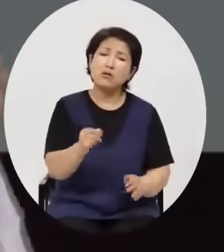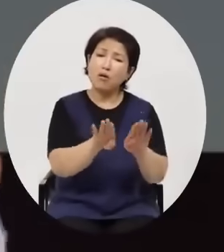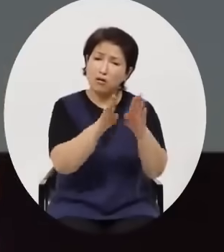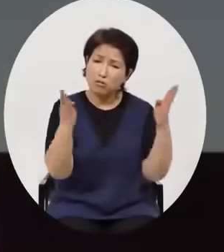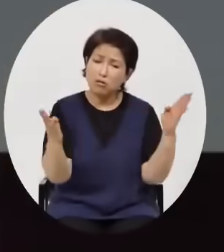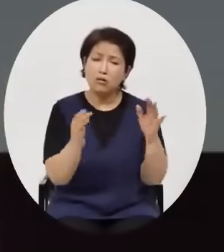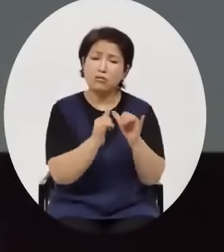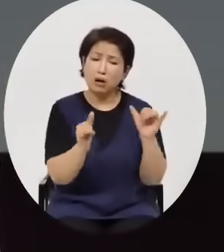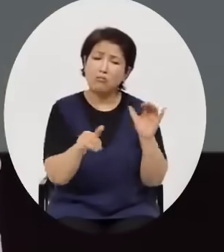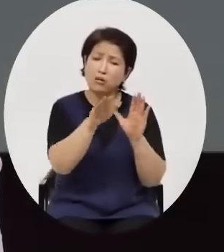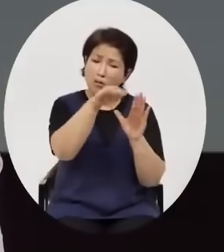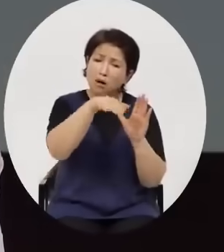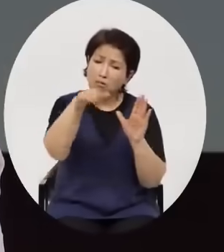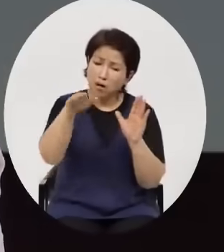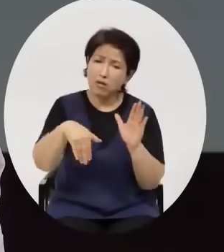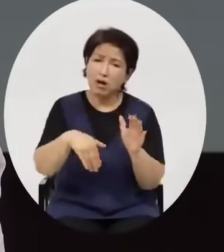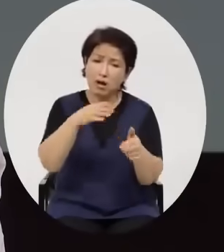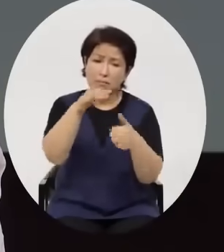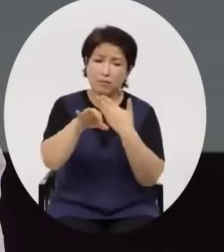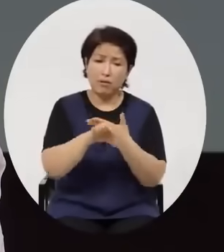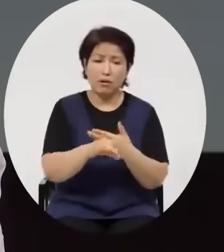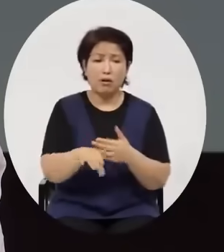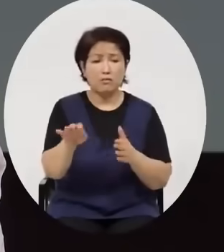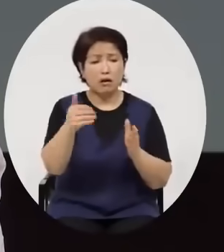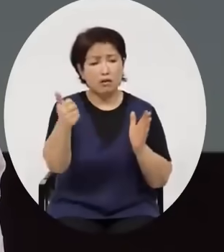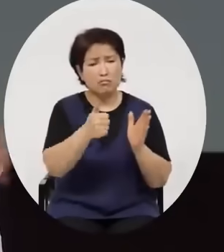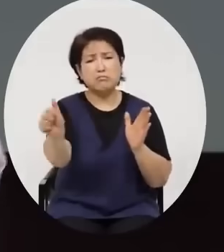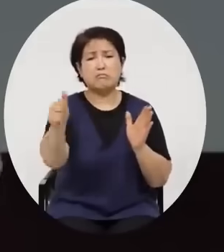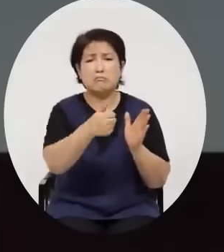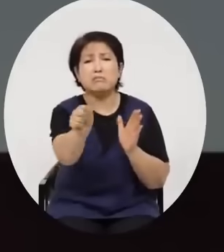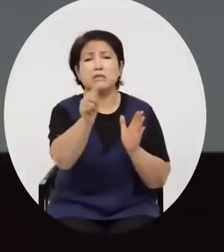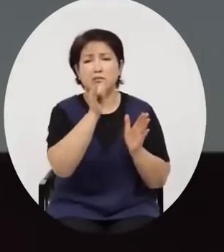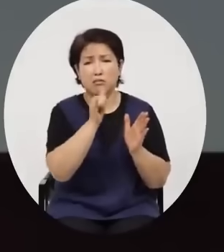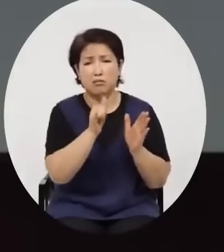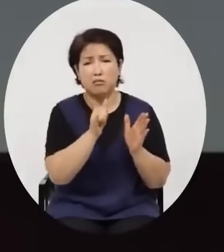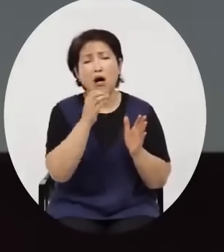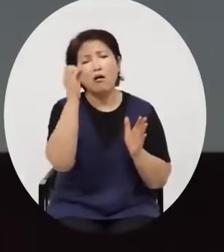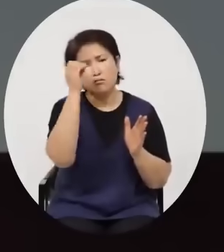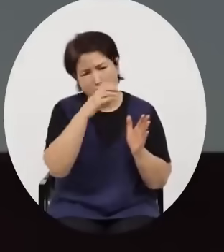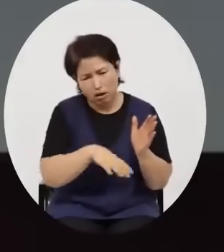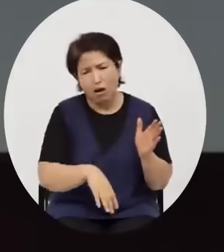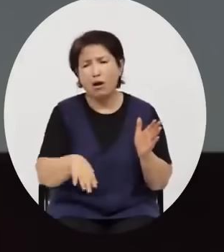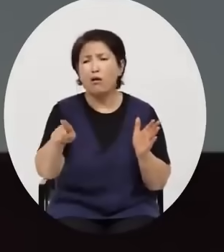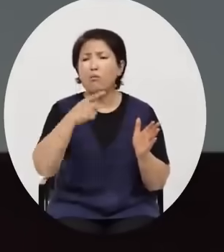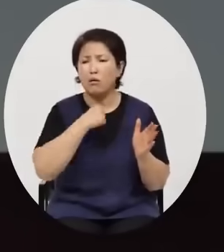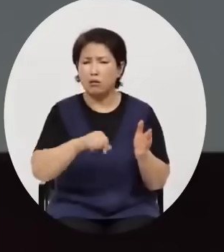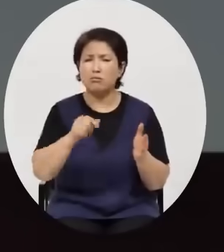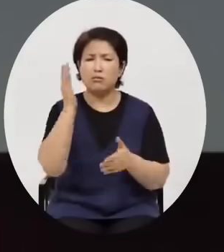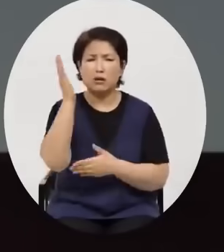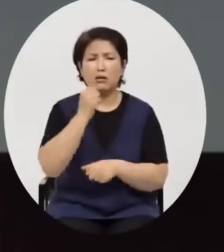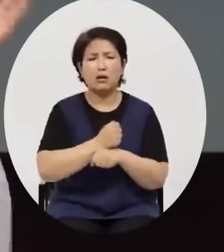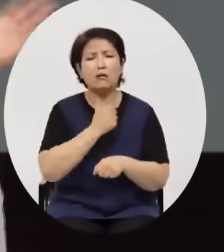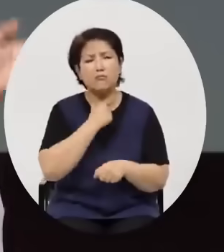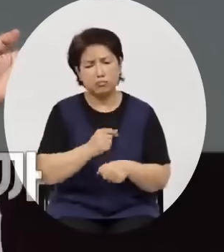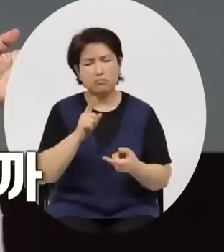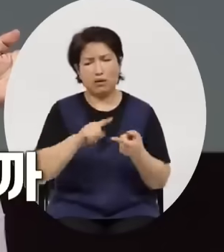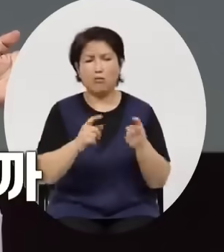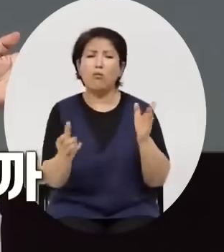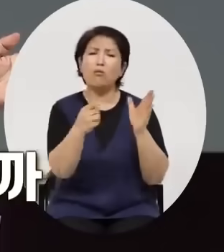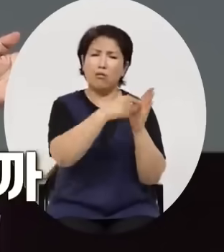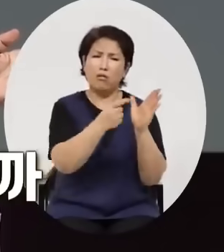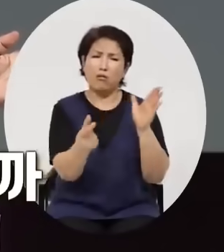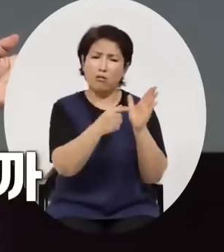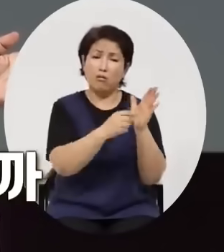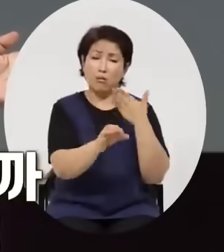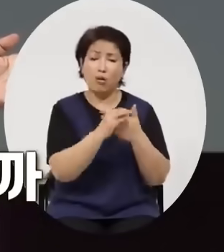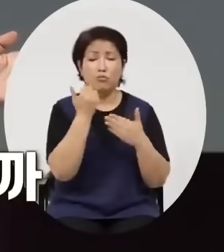만나가 얘기하면 어때요? 다 듣지도 않고 가버리잖아, 그지? 거기 막 올려놓는 거야, 하고 싶은 말. 그러면 그들이 뭐